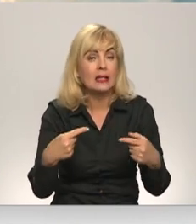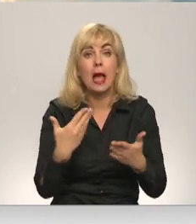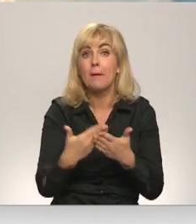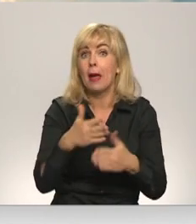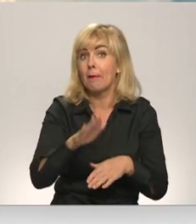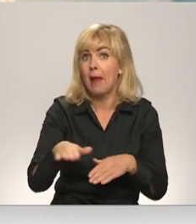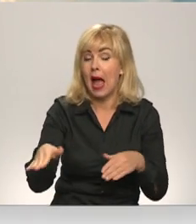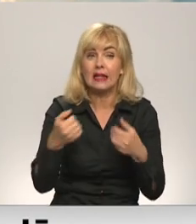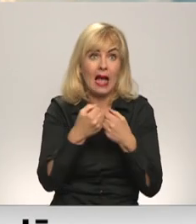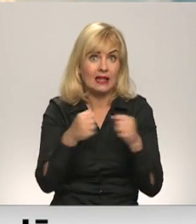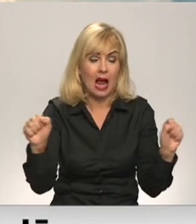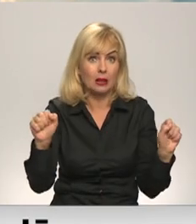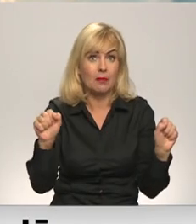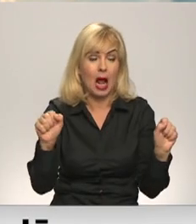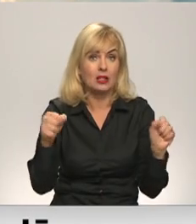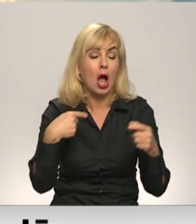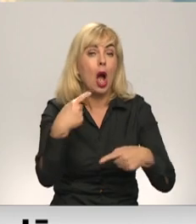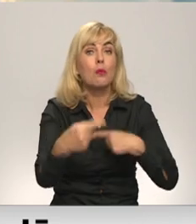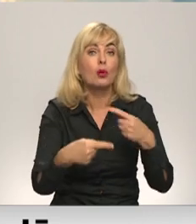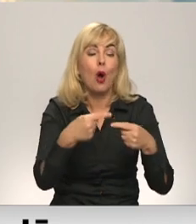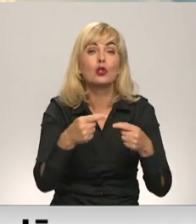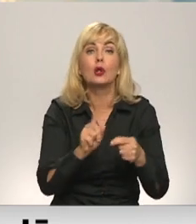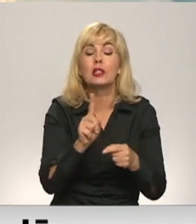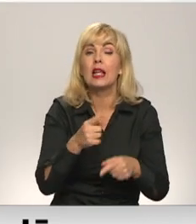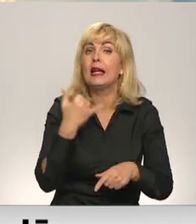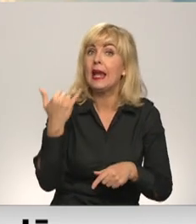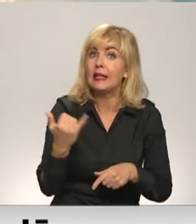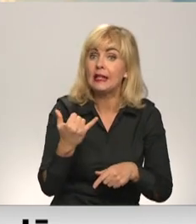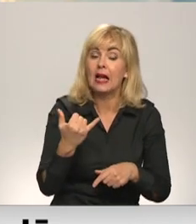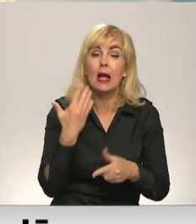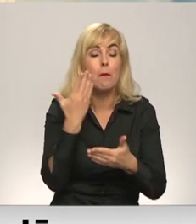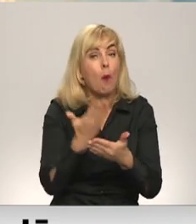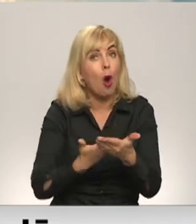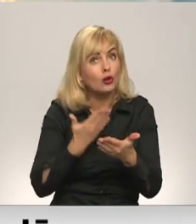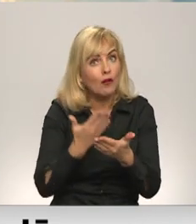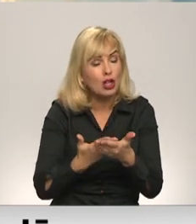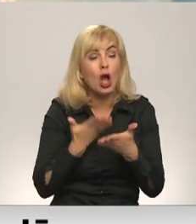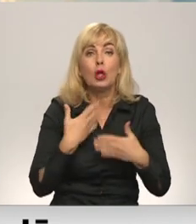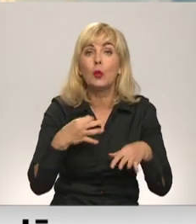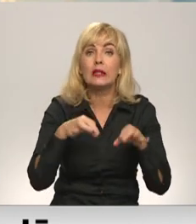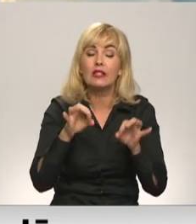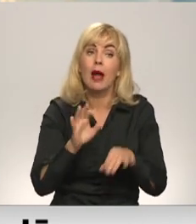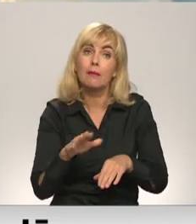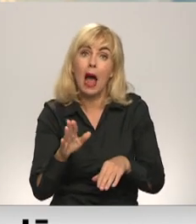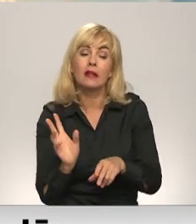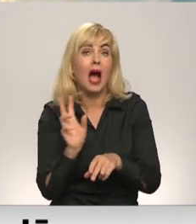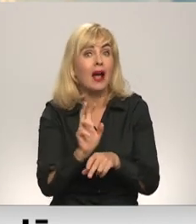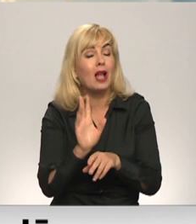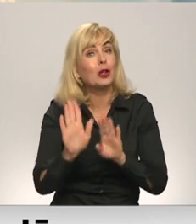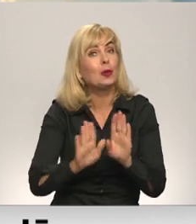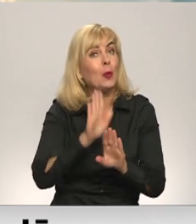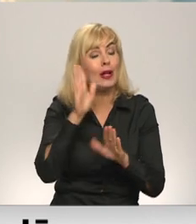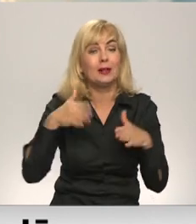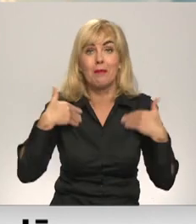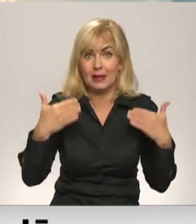bērniem rehabilitācijas process ir daudz interesantāks un motivējošāks. Jo mums ir ārkārtīgi svarīgi, lai bērns atnāk no rīta priecīgs,